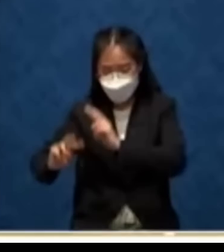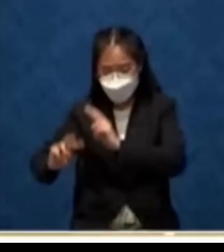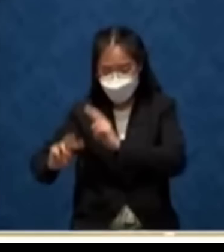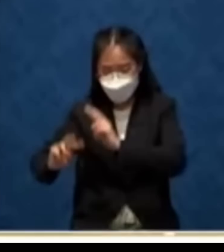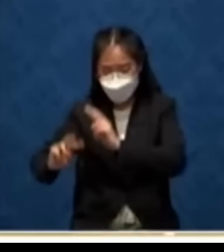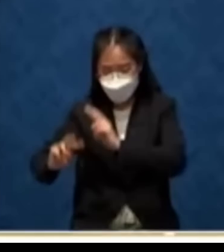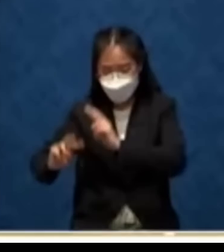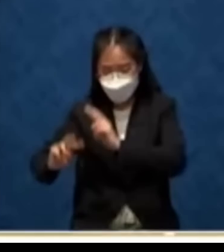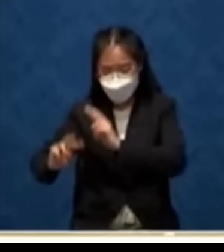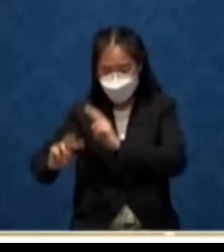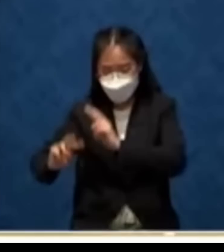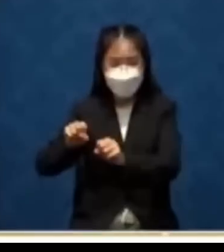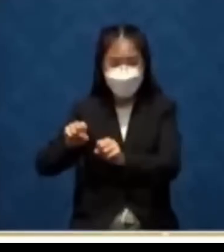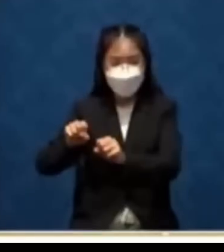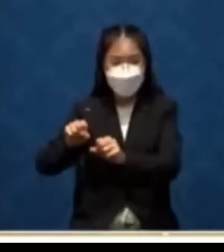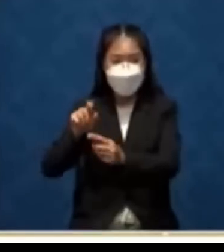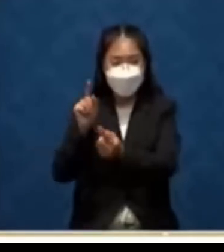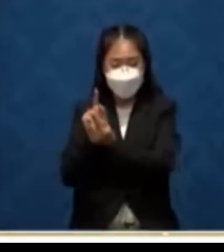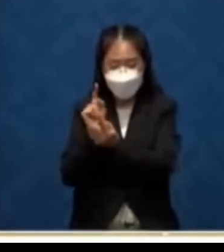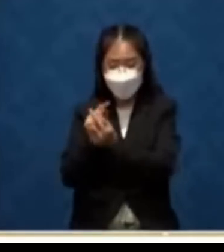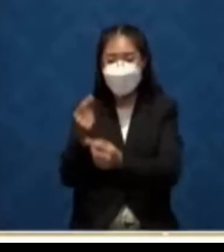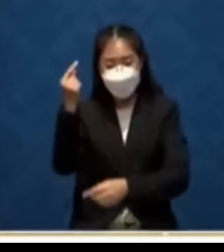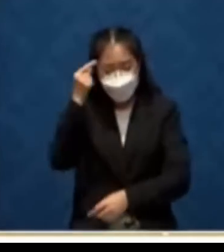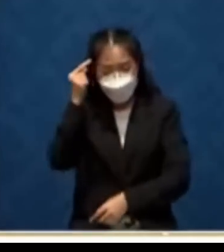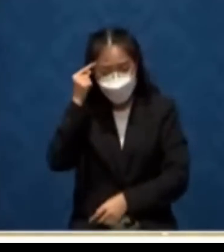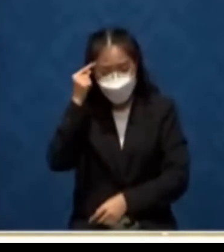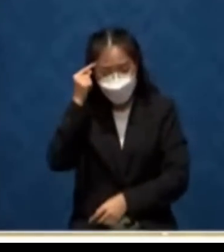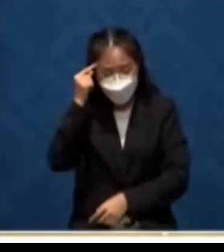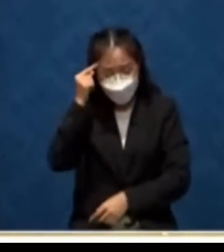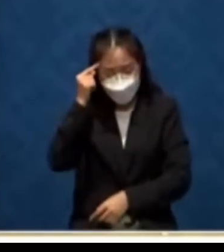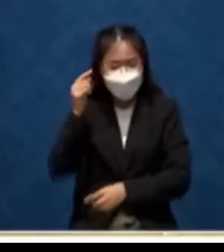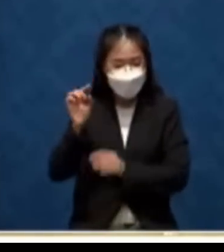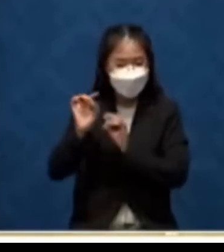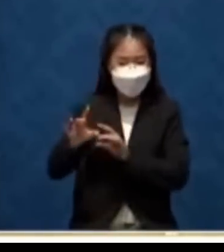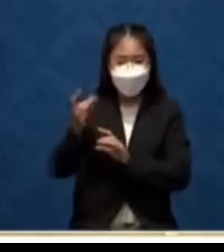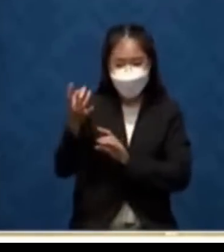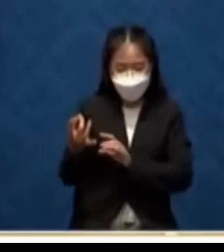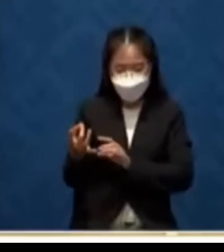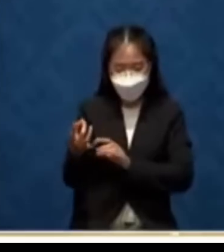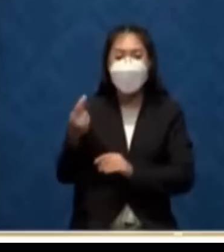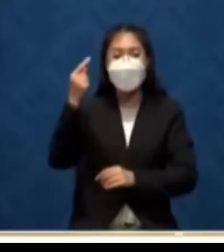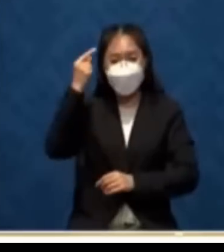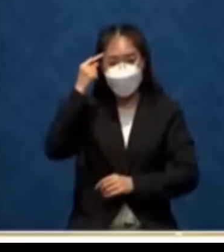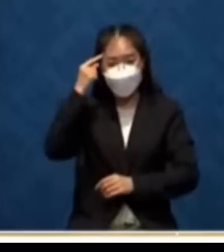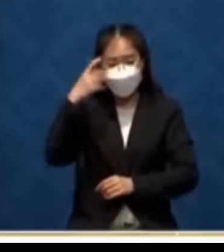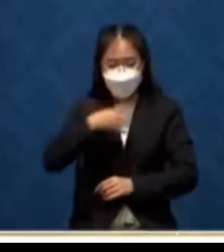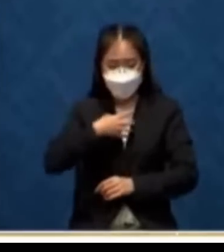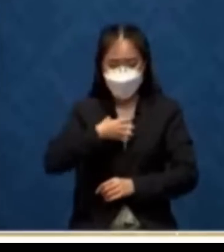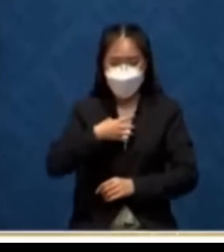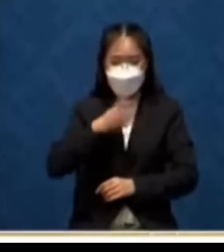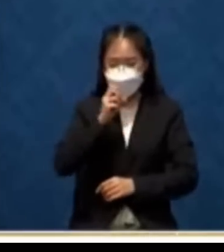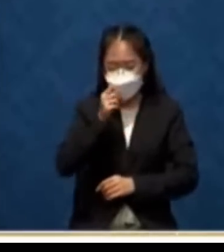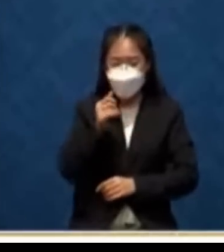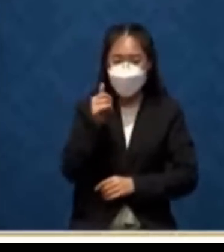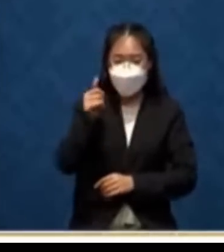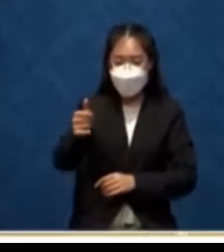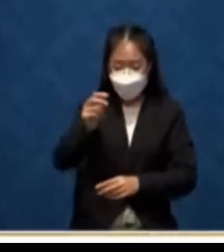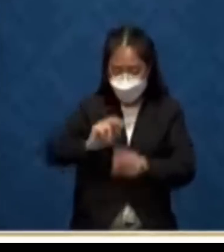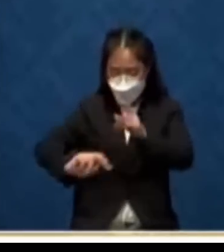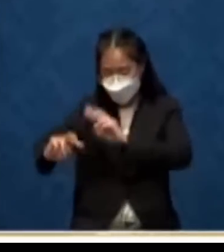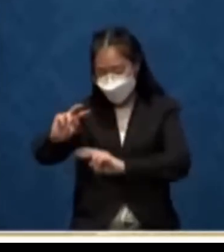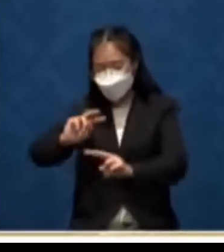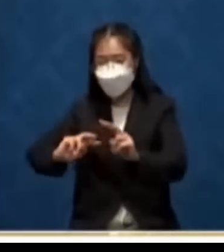าเสี่ยงต้องเจอกับอะไรรู้ว่าเสี่ยงแต่ก็ยังต้องขอลองนี่คือสิ่งที่เขาท